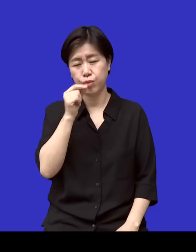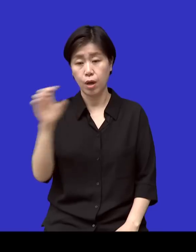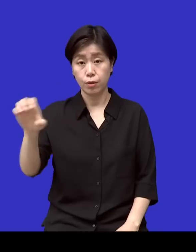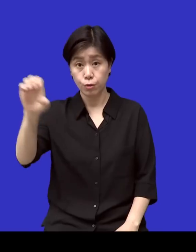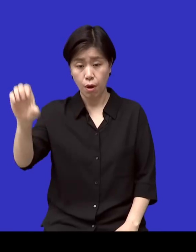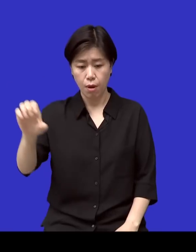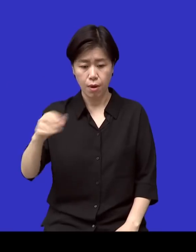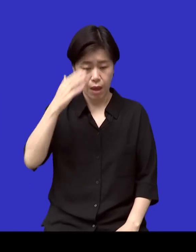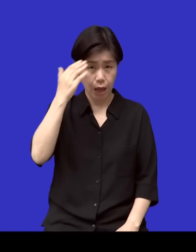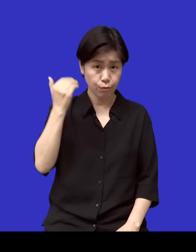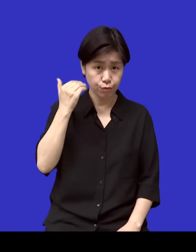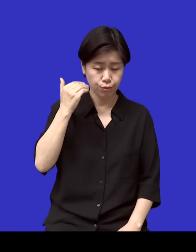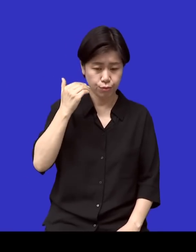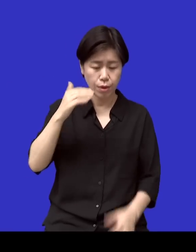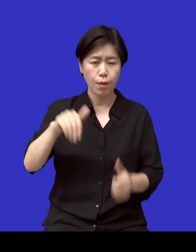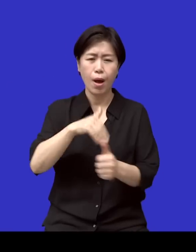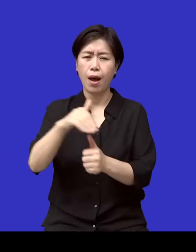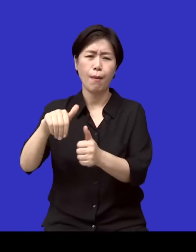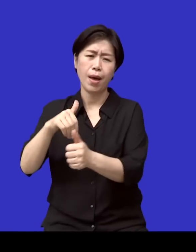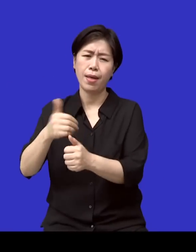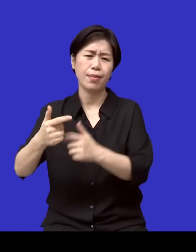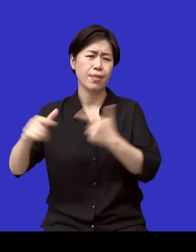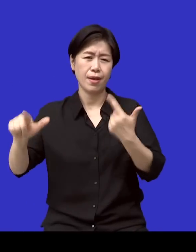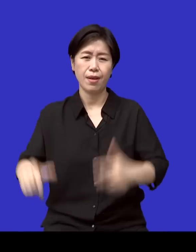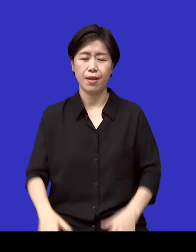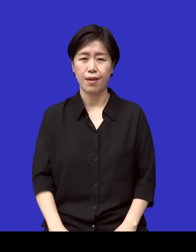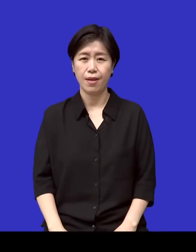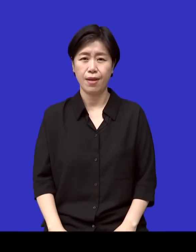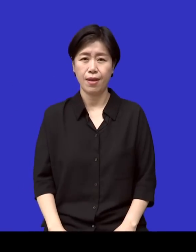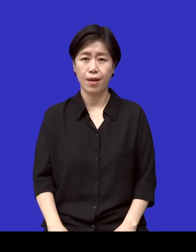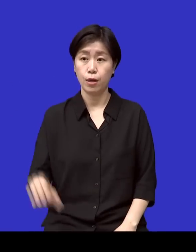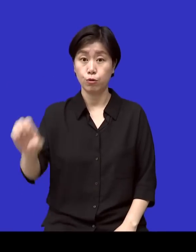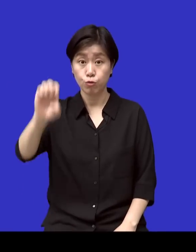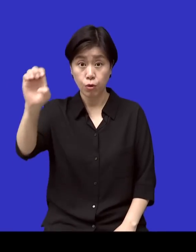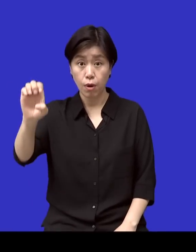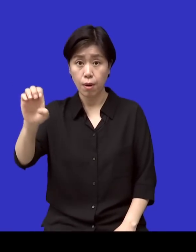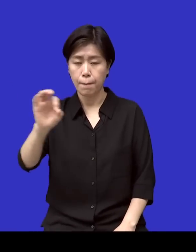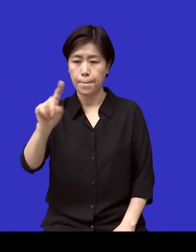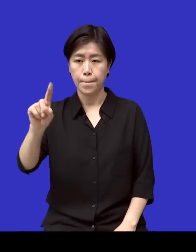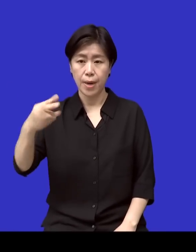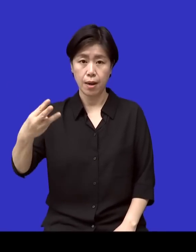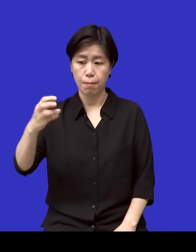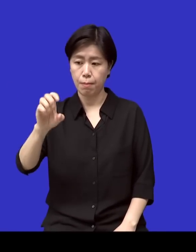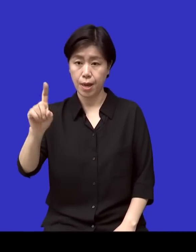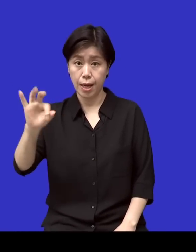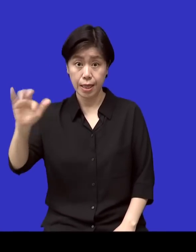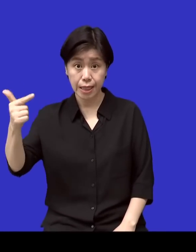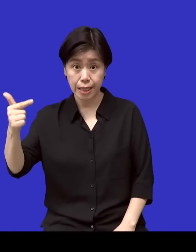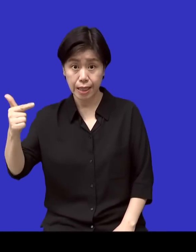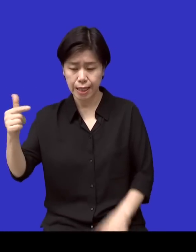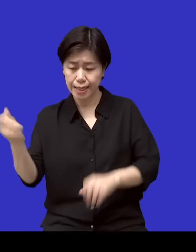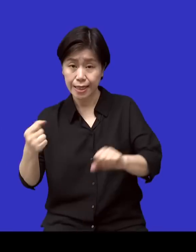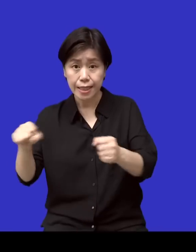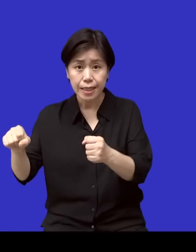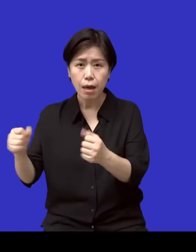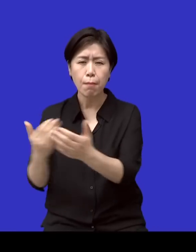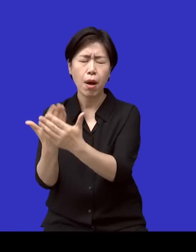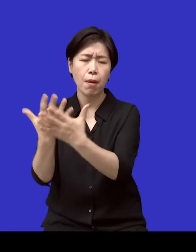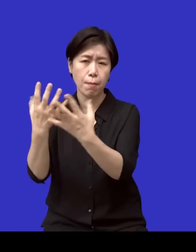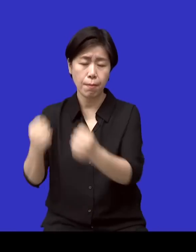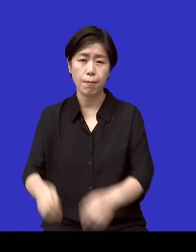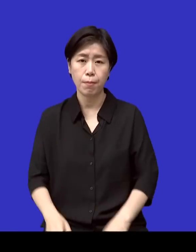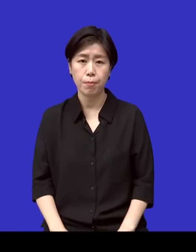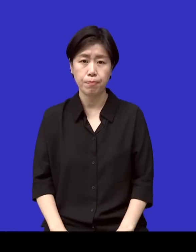예. 이제 유럽 선수들은 사실 알파인 스키라는 종목 자체가 굉장히 잘 돼 있어요. 선수 한 명, 월드컵 선수